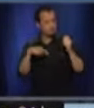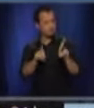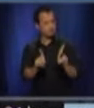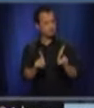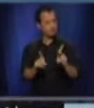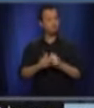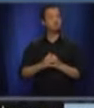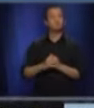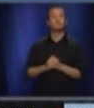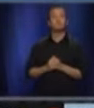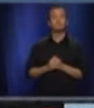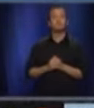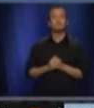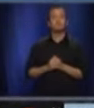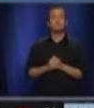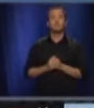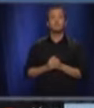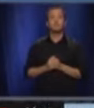6